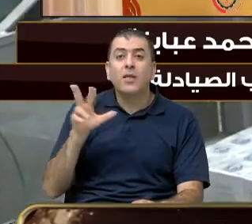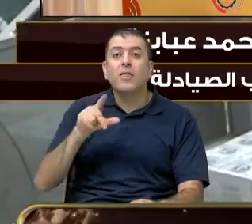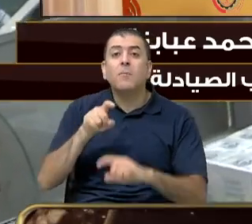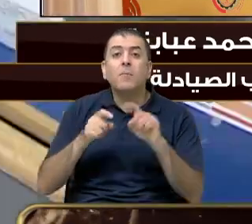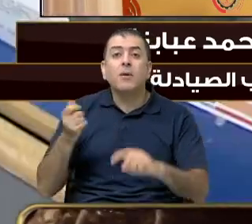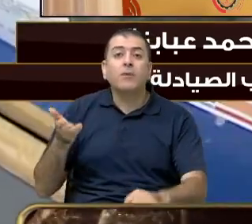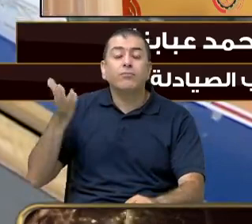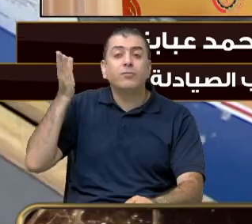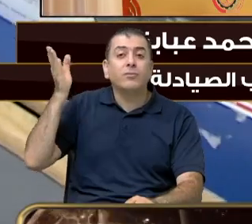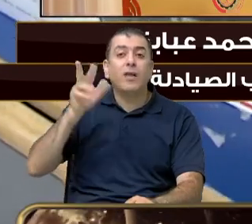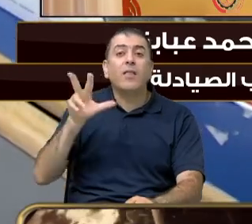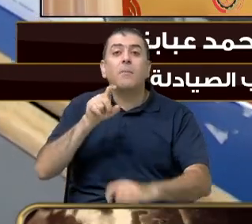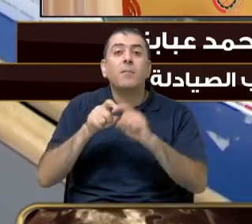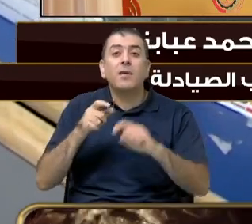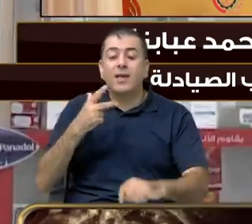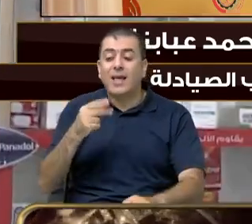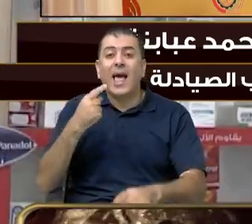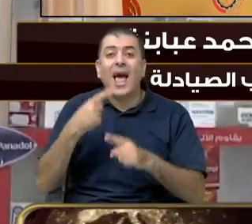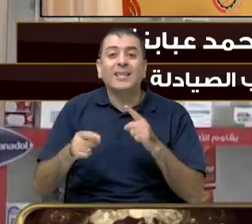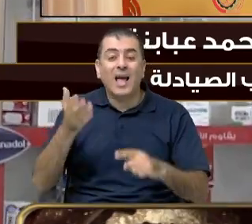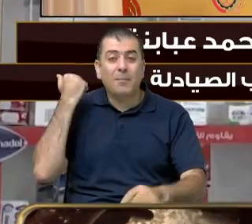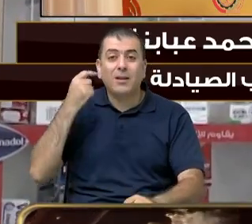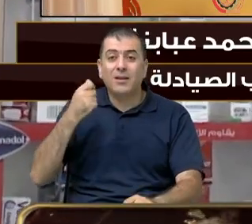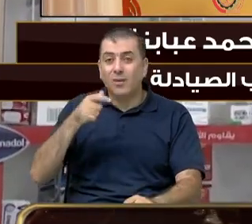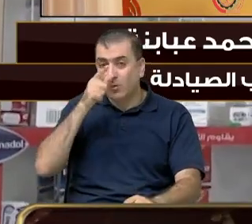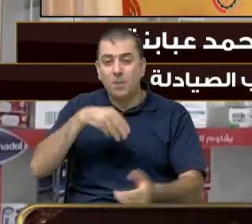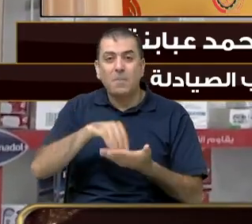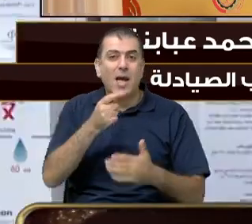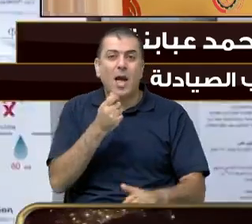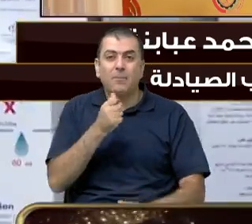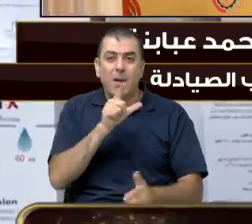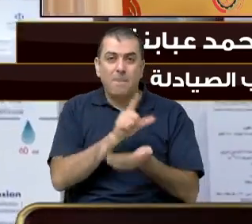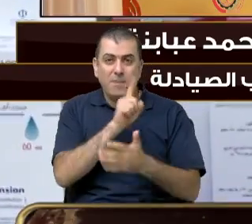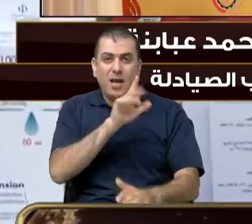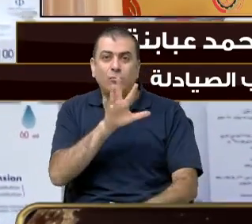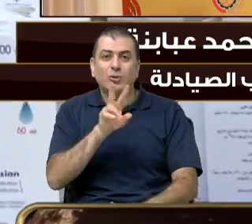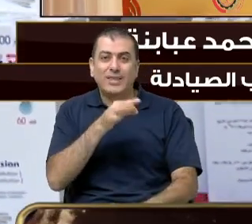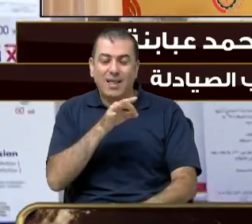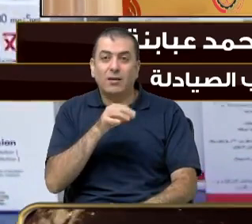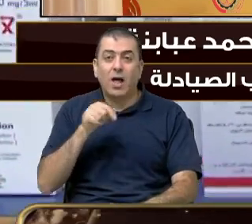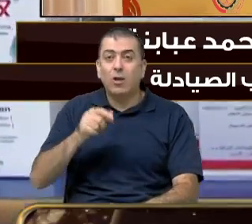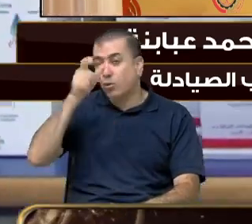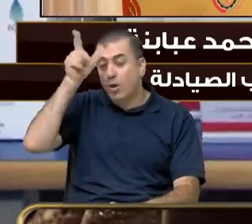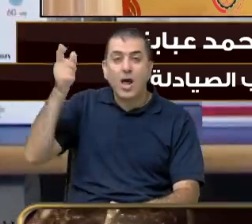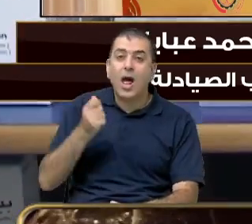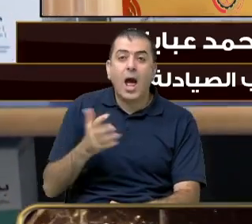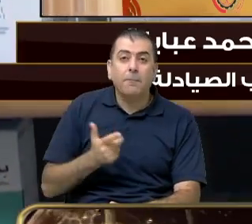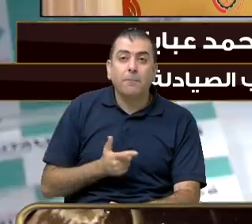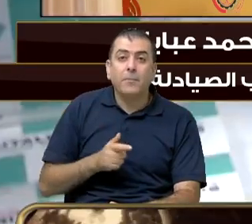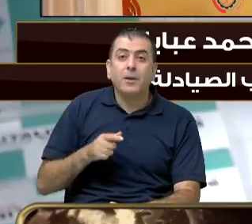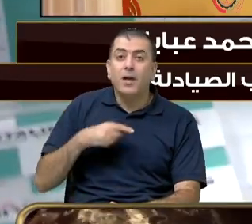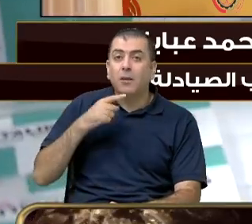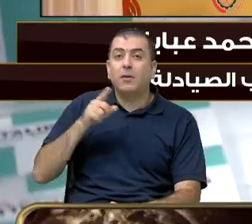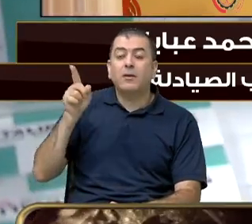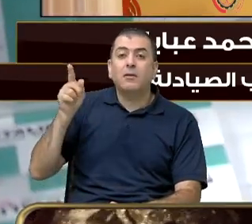30%، أصبحت إبرة الحديد اللي كنا احنا نبيعها هون في الأردن ب 125 دينار، الآن في تركيا سعرها إن لم